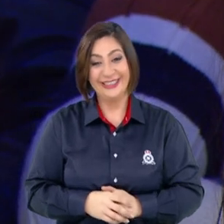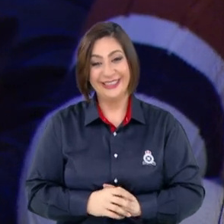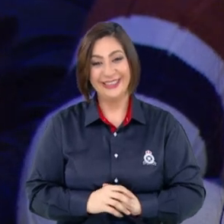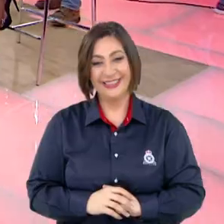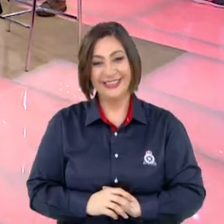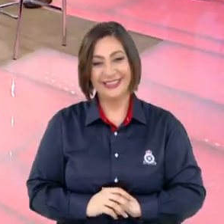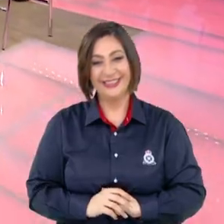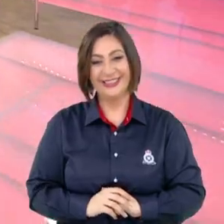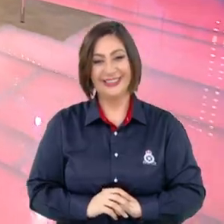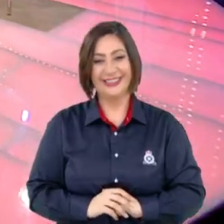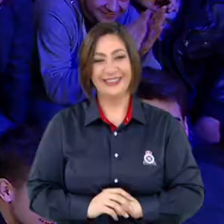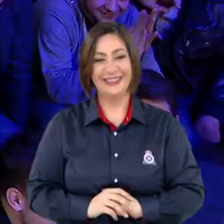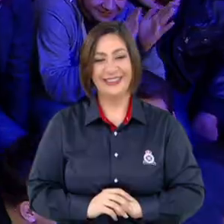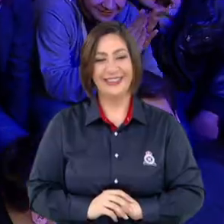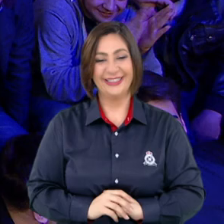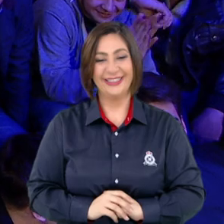Doğru.